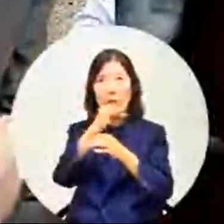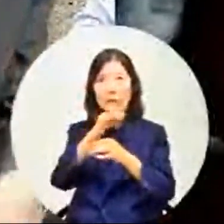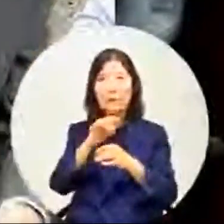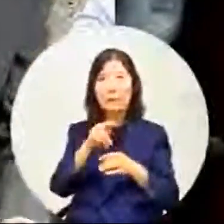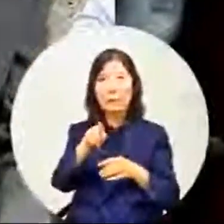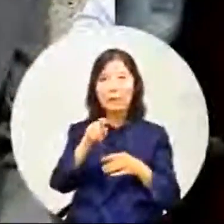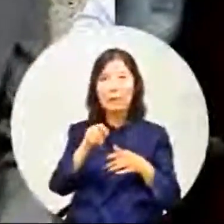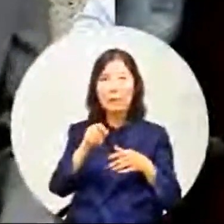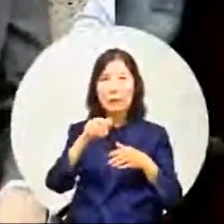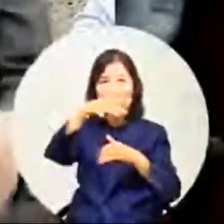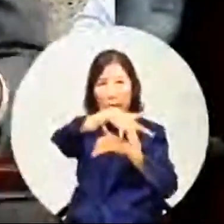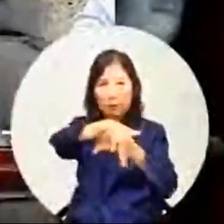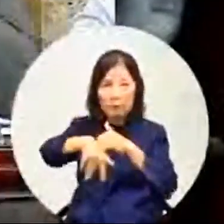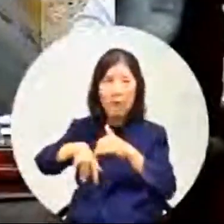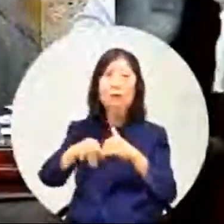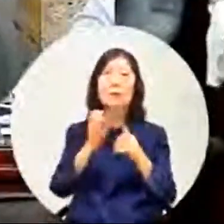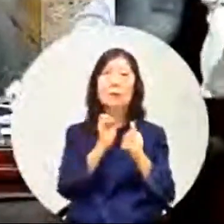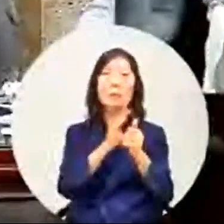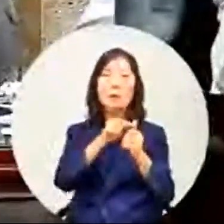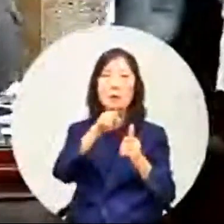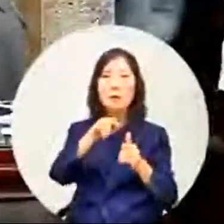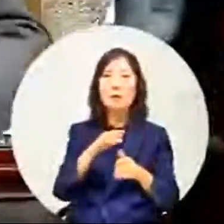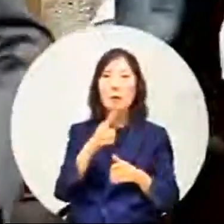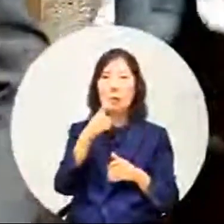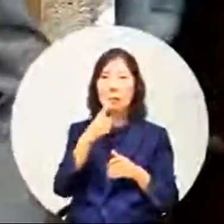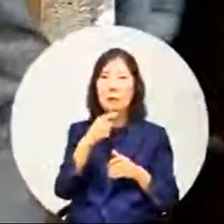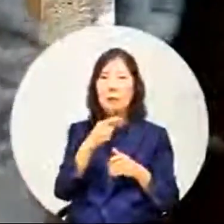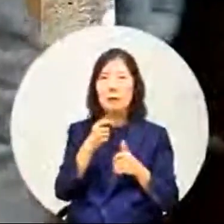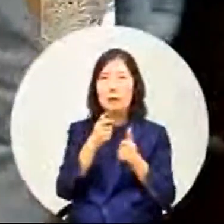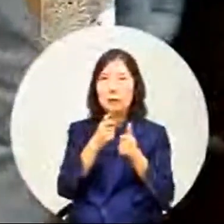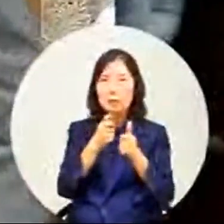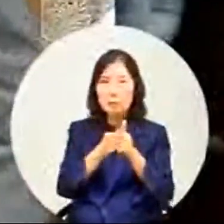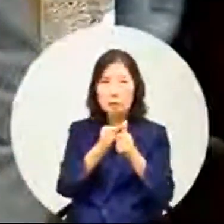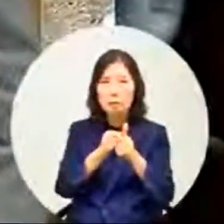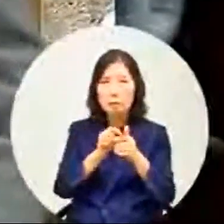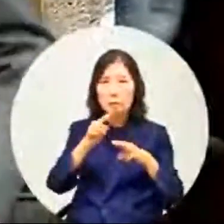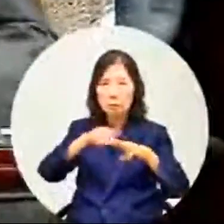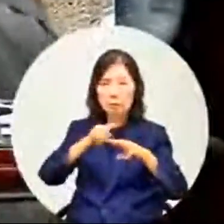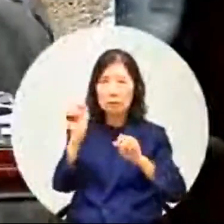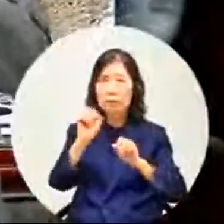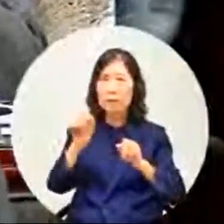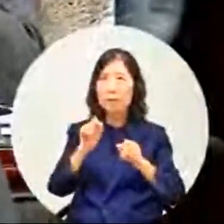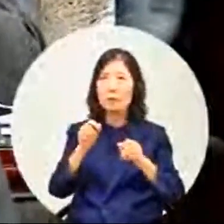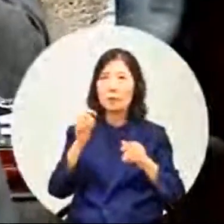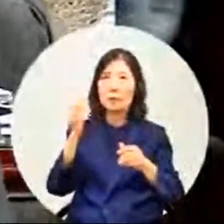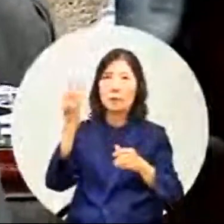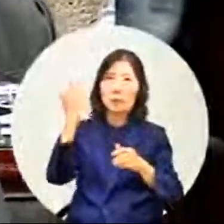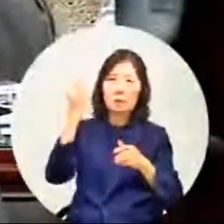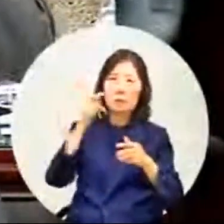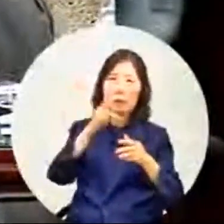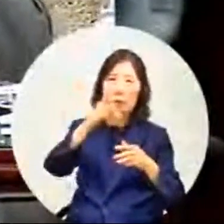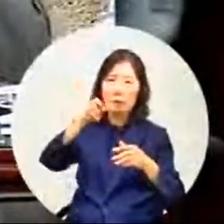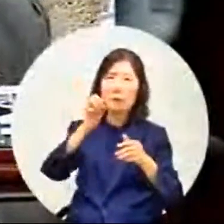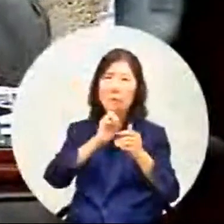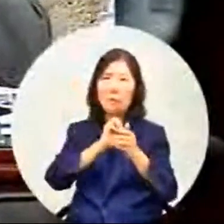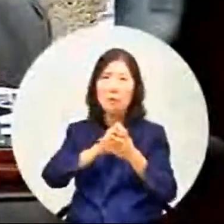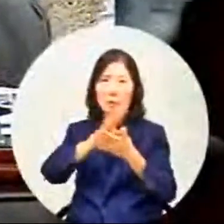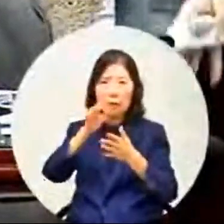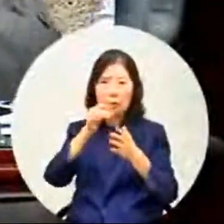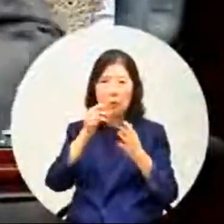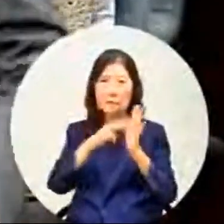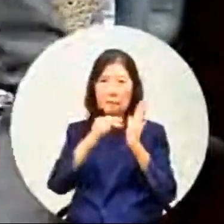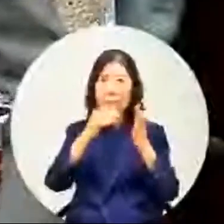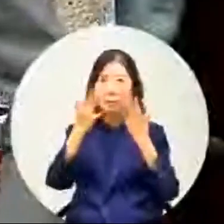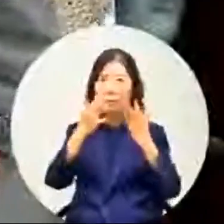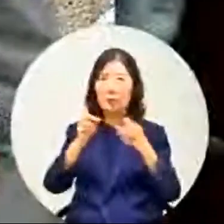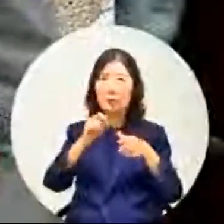你的幕僚告诉你们，因为我们手上不能拿副本，是不是？请后面的科长把他报告清楚。你只要告诉大家什么时候发这